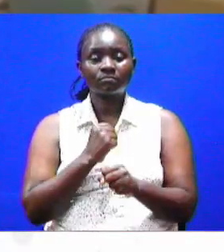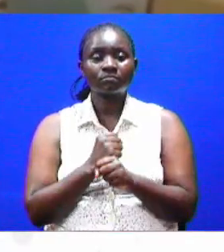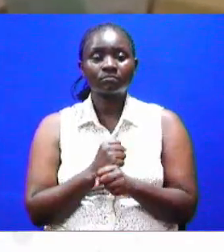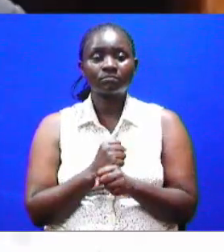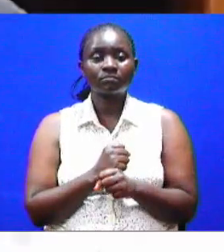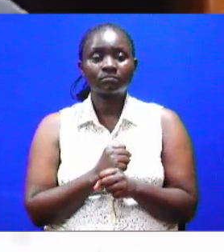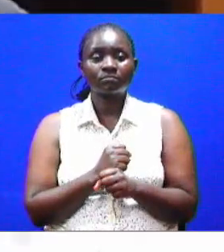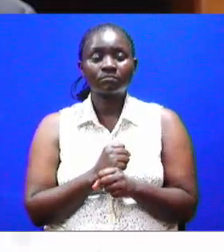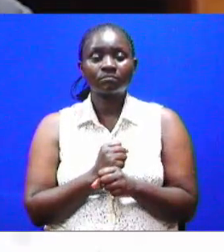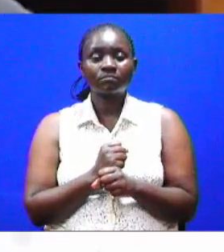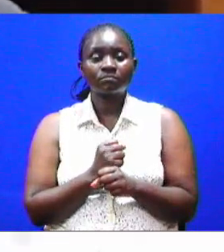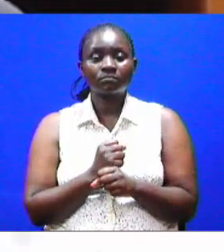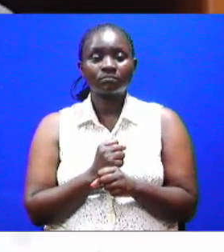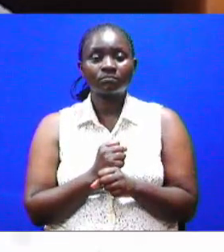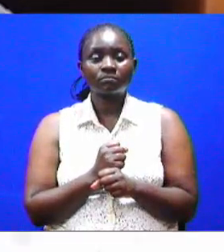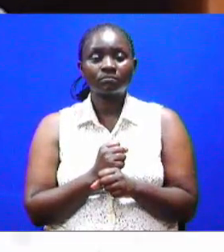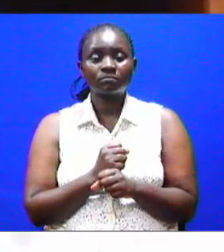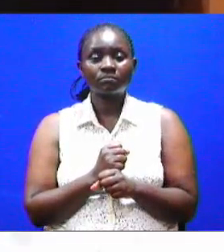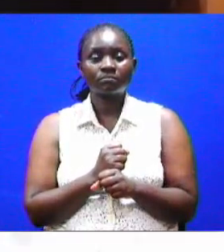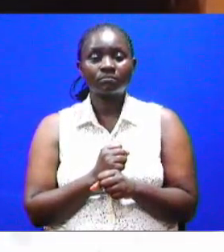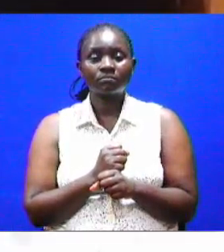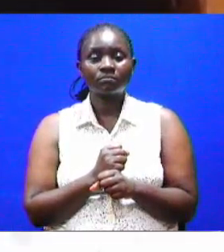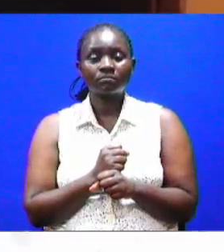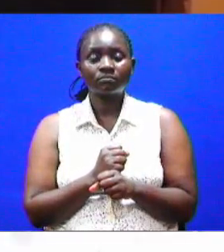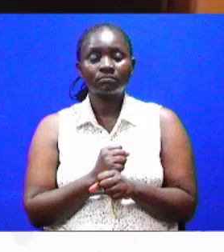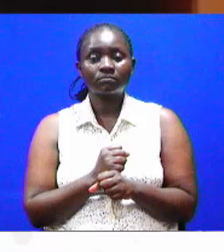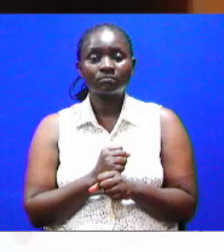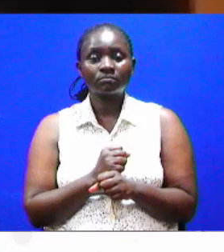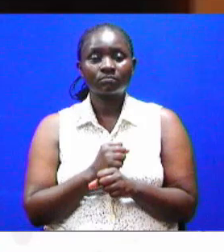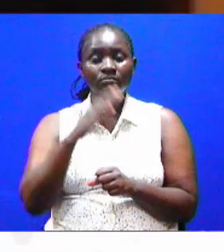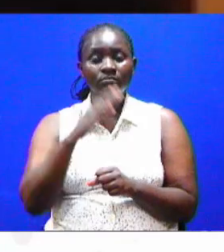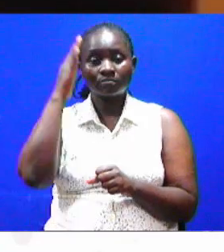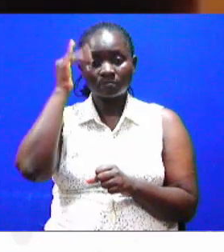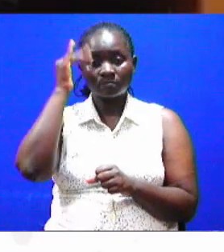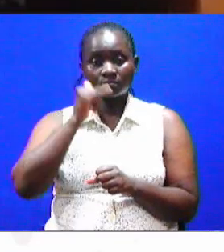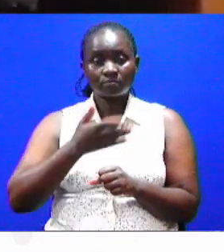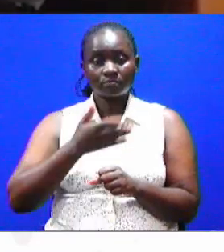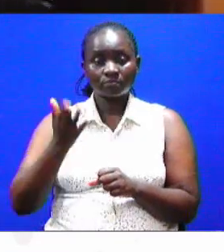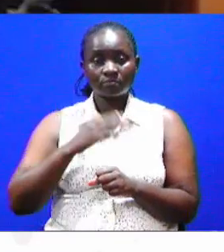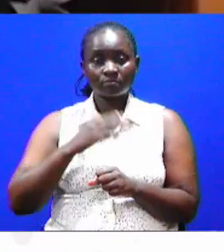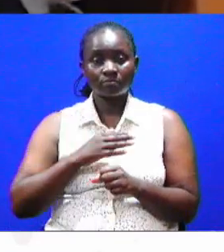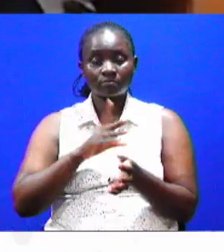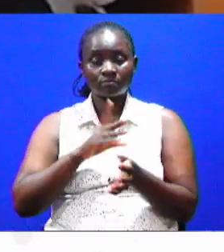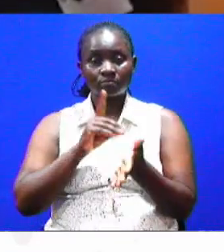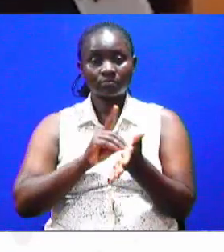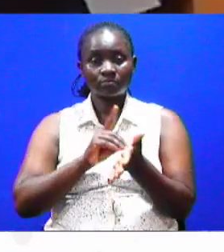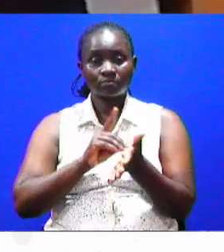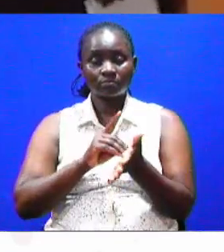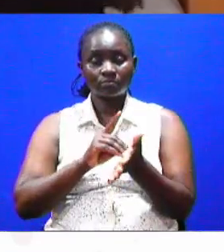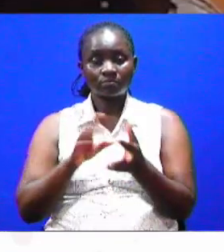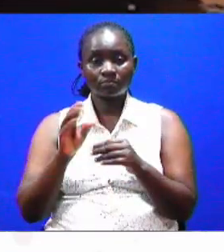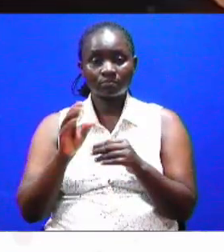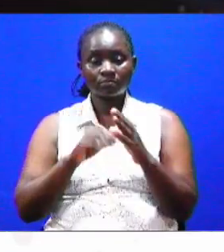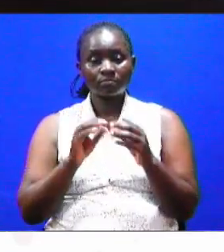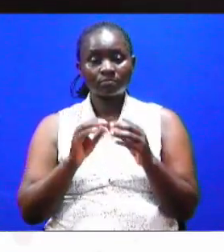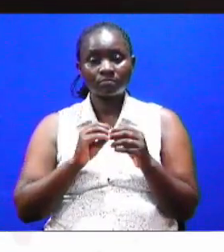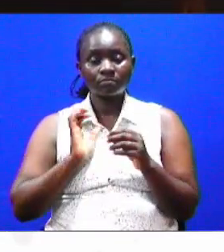ete yeito e kiagara otolete ira banyagitari baitu bakire pakankanga nyumba